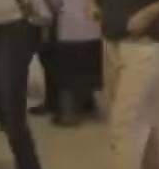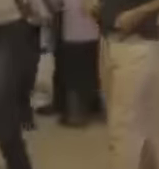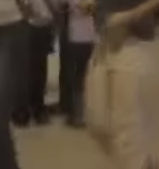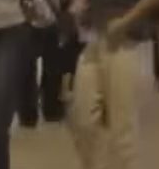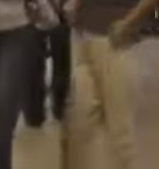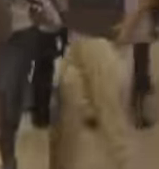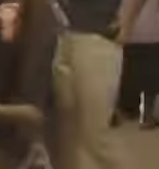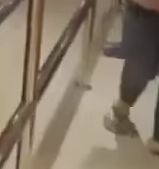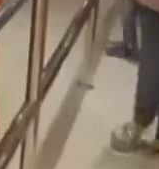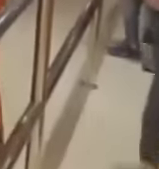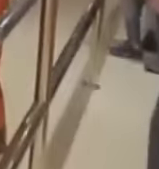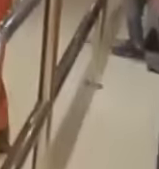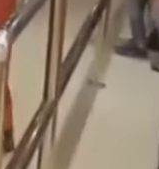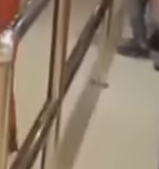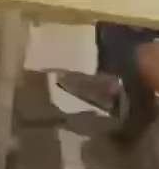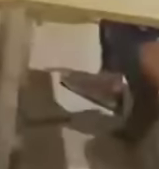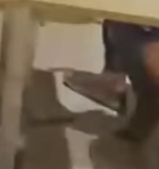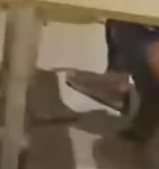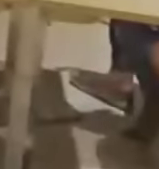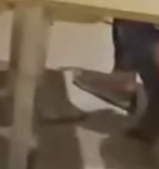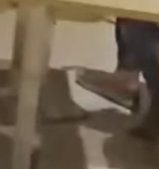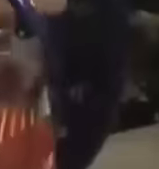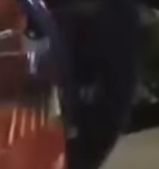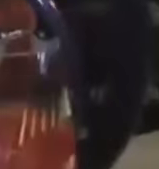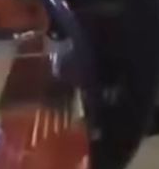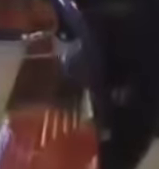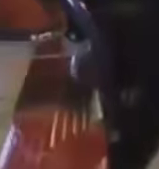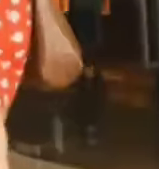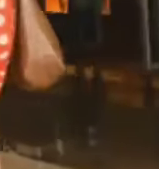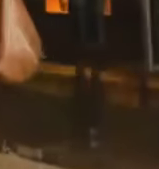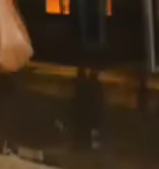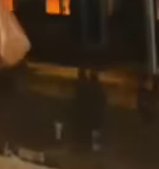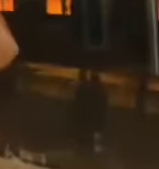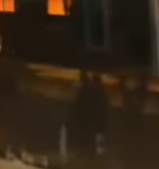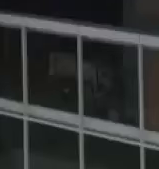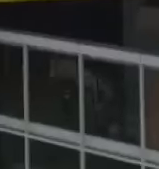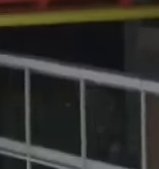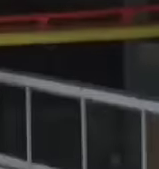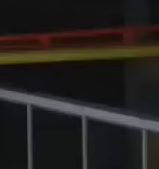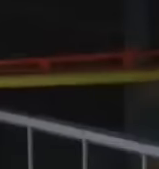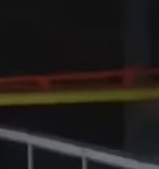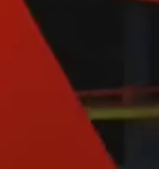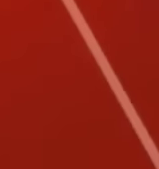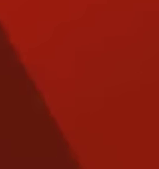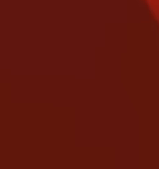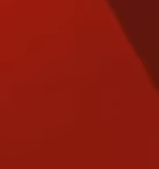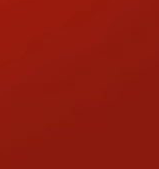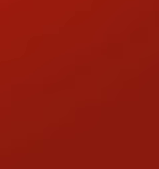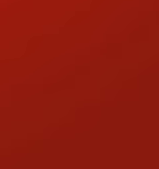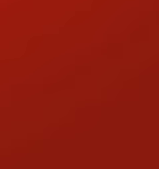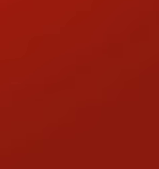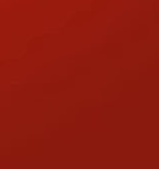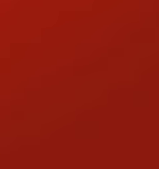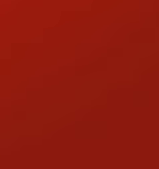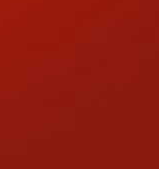retail modern, Transmart memadukan berbelanja, bersantap, bermain, dan menonton dalam satu tempat yang